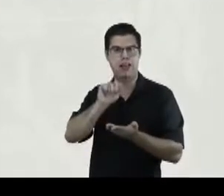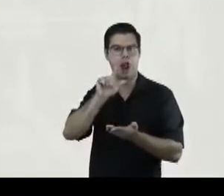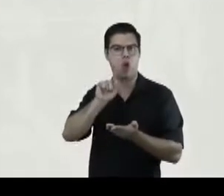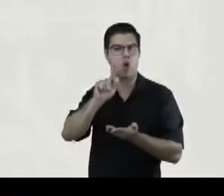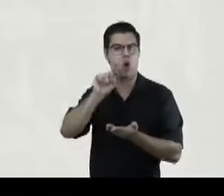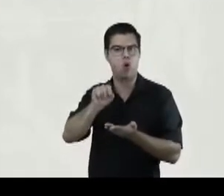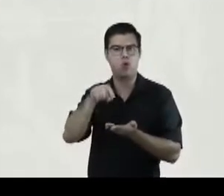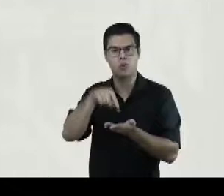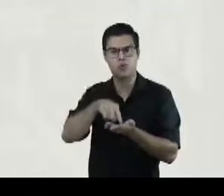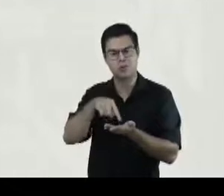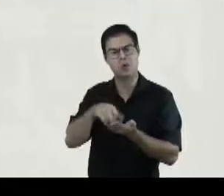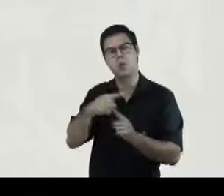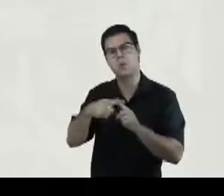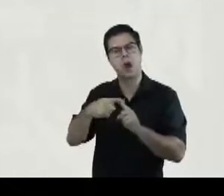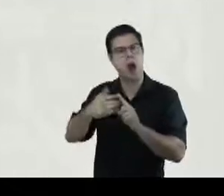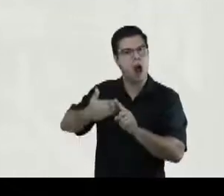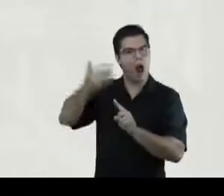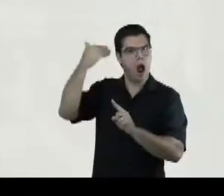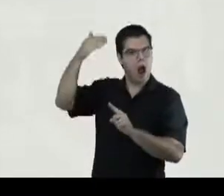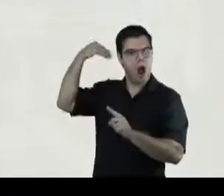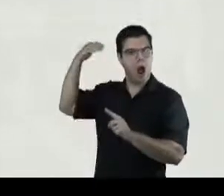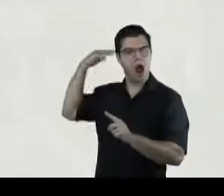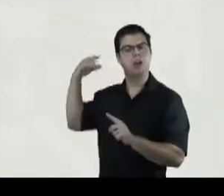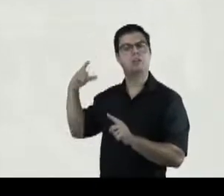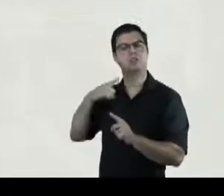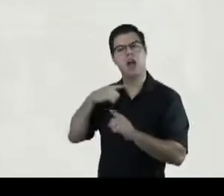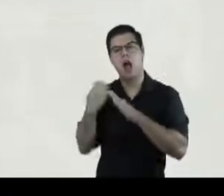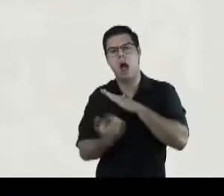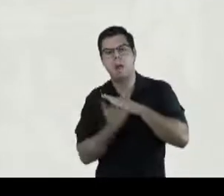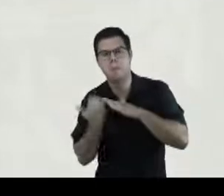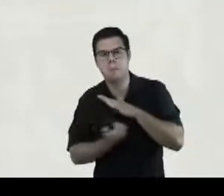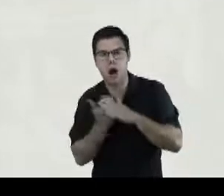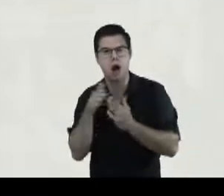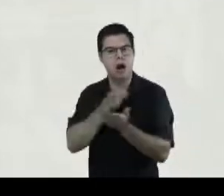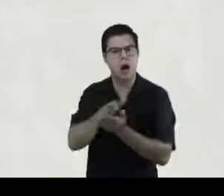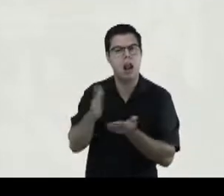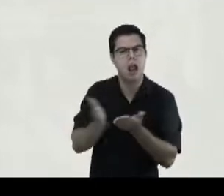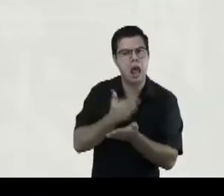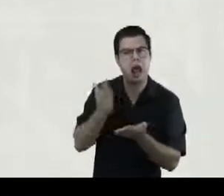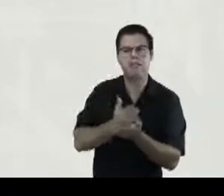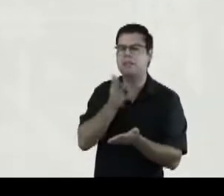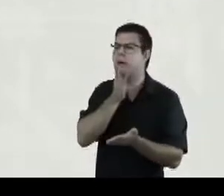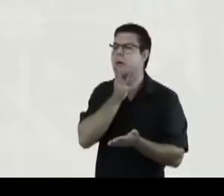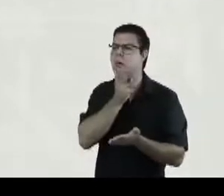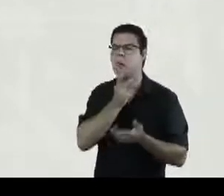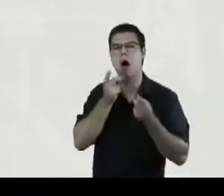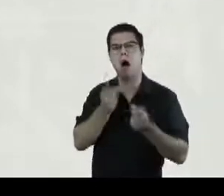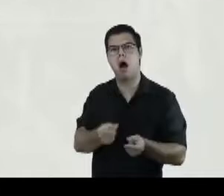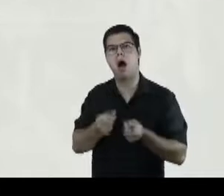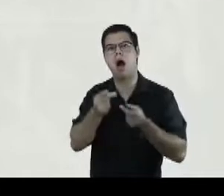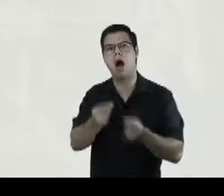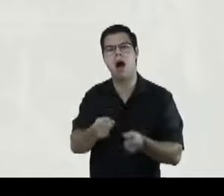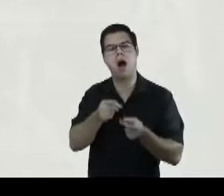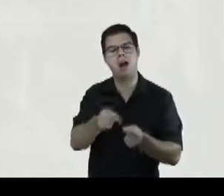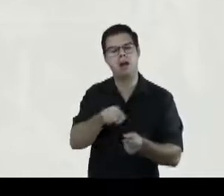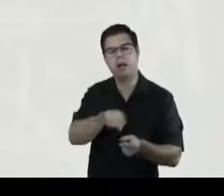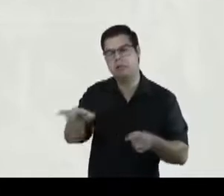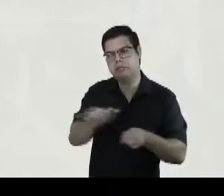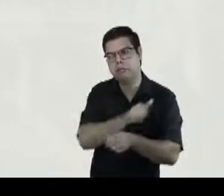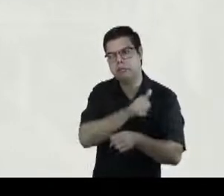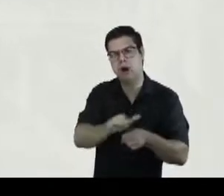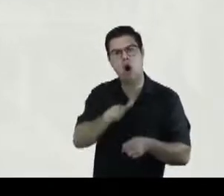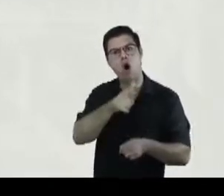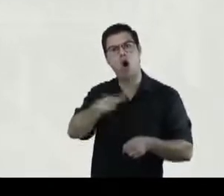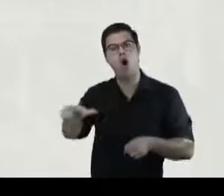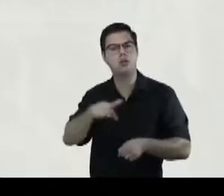prenait beaucoup de temps. Donc, c'était tellement long qu'ils ont trouvé une autre solution pour aller plus vite. Et